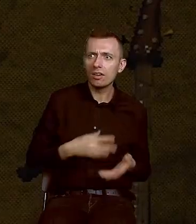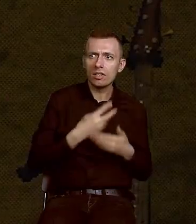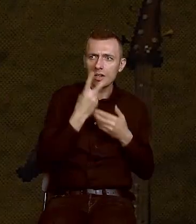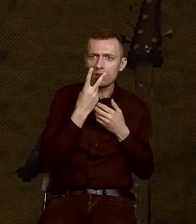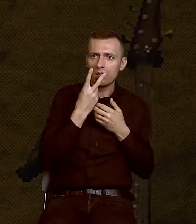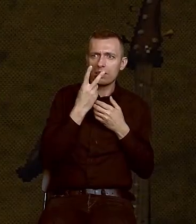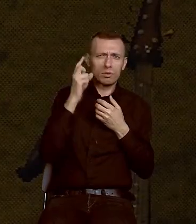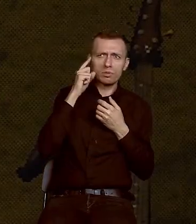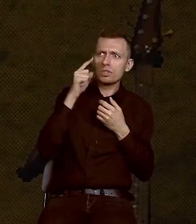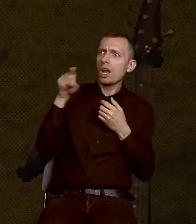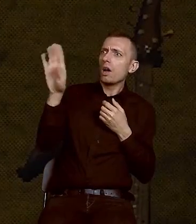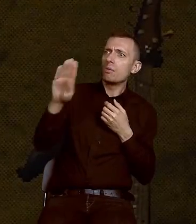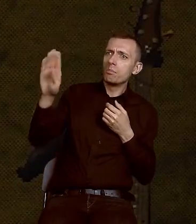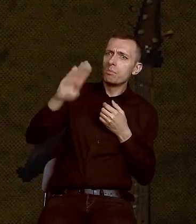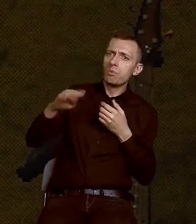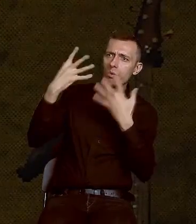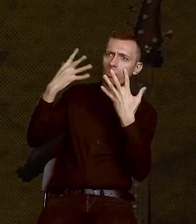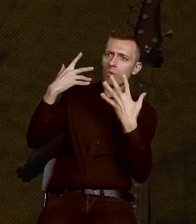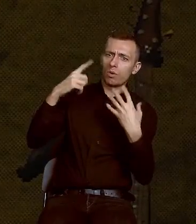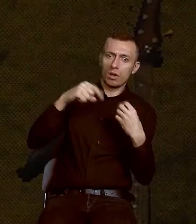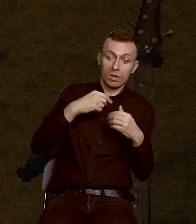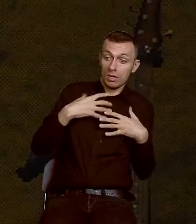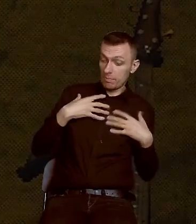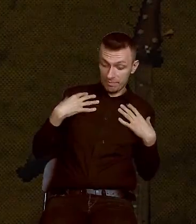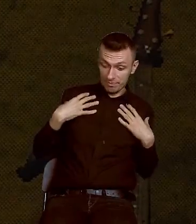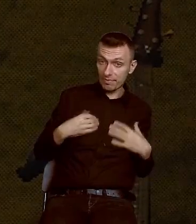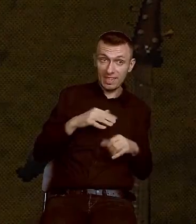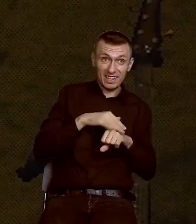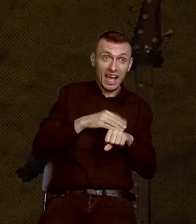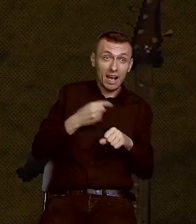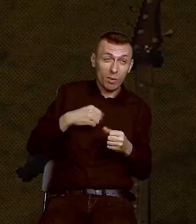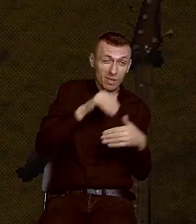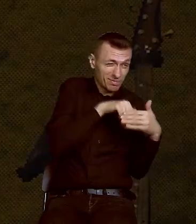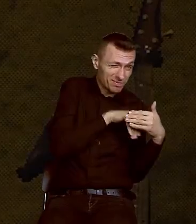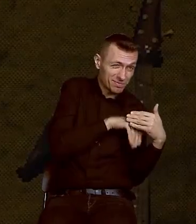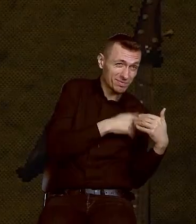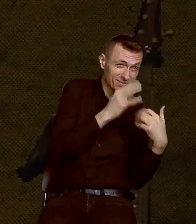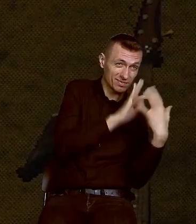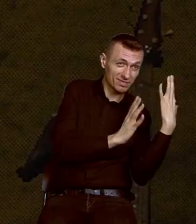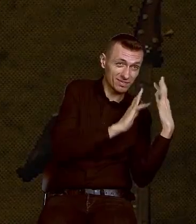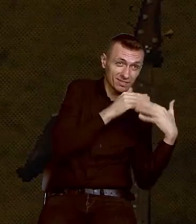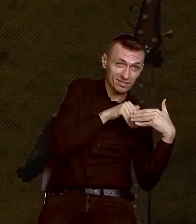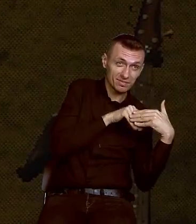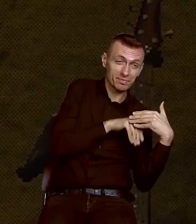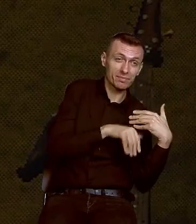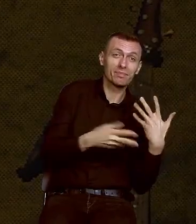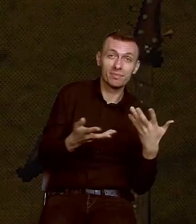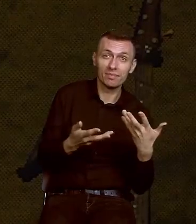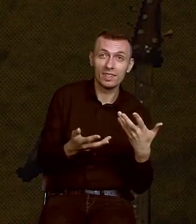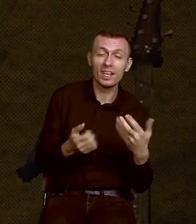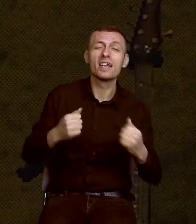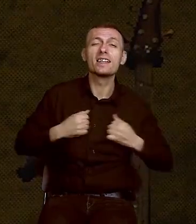się. Grzech zmienia wszystko. Tam, gdzie kiedyś było miejsce na swobodną rozmowę z